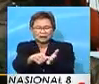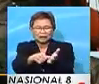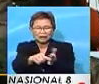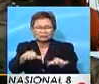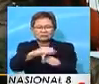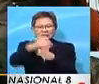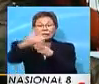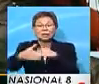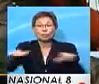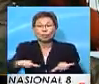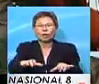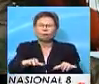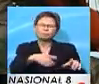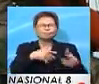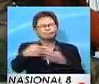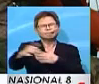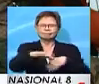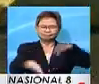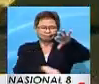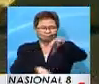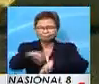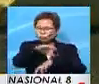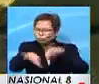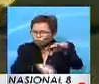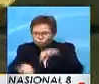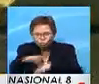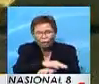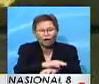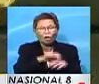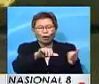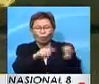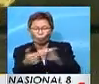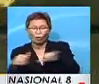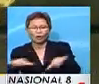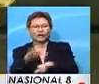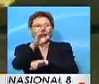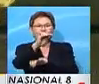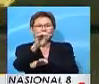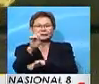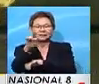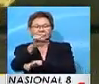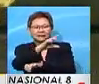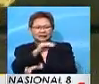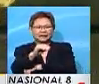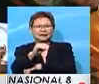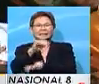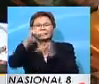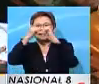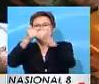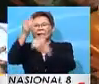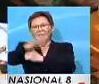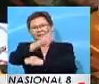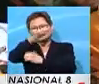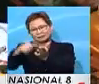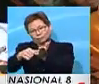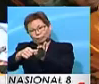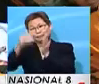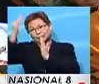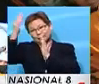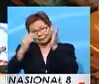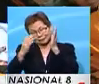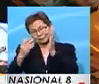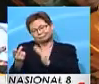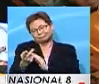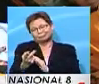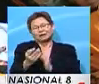AHM a rawak dan berperingkat oleh MSN dengan kerjasama agensi anti dooping Malaysia beliau sebaliknya